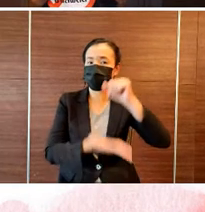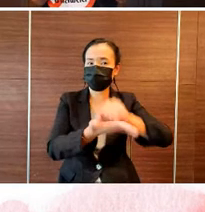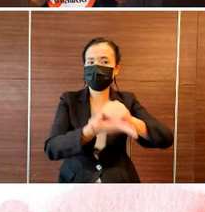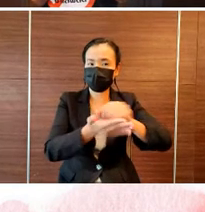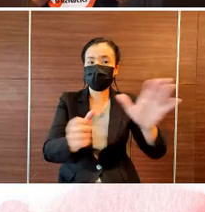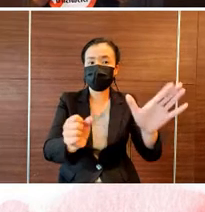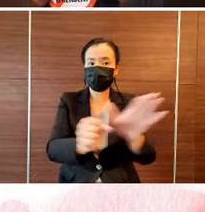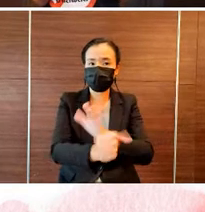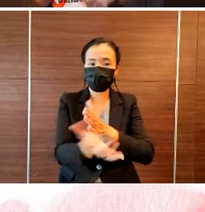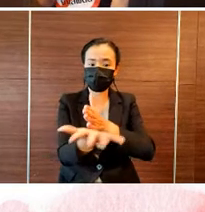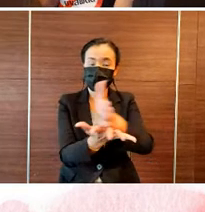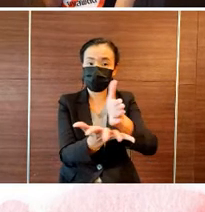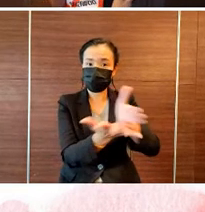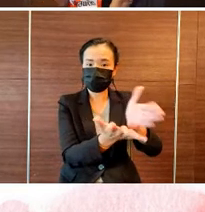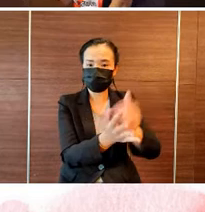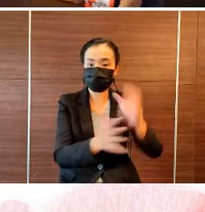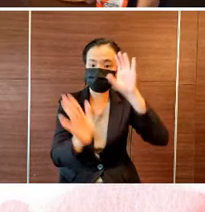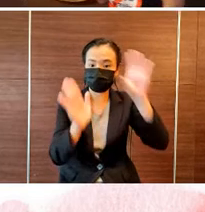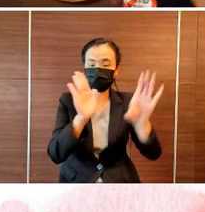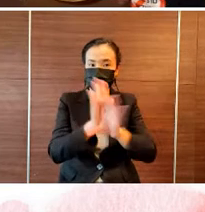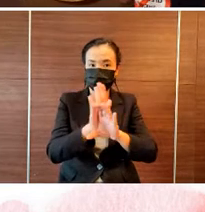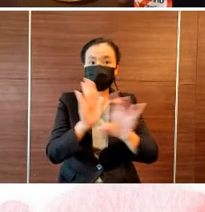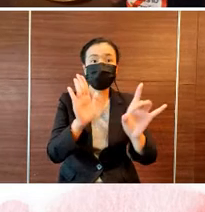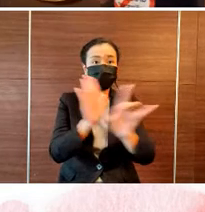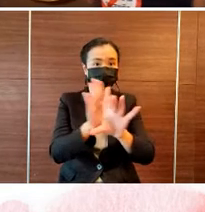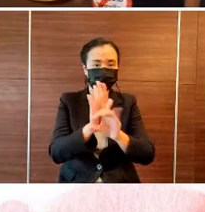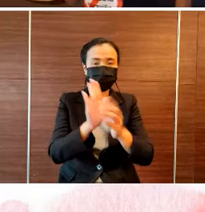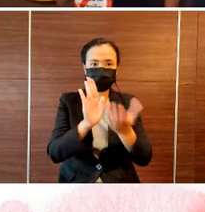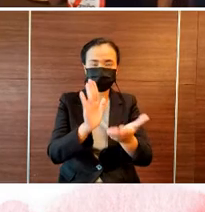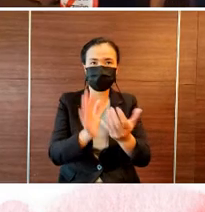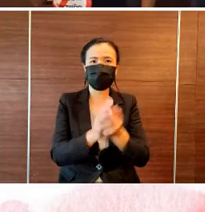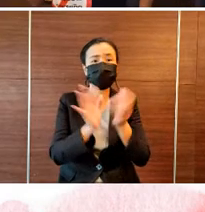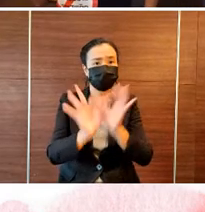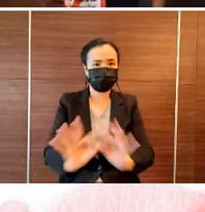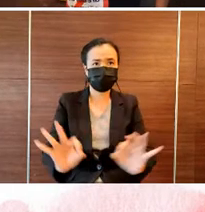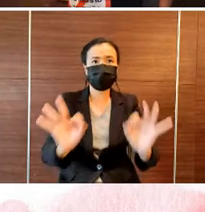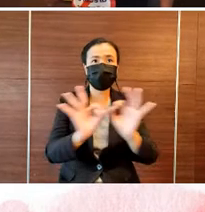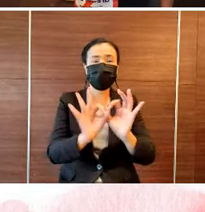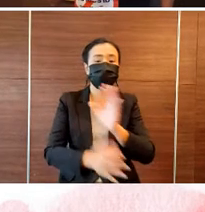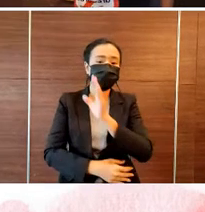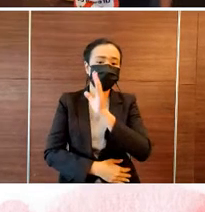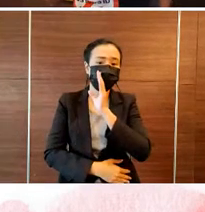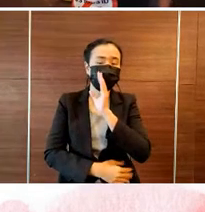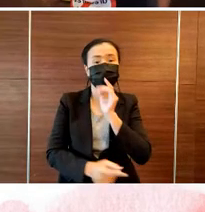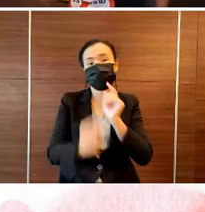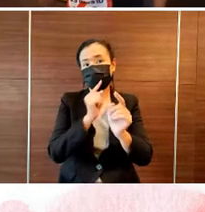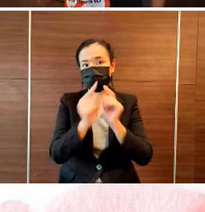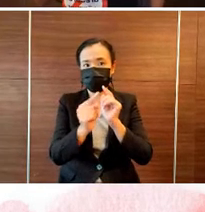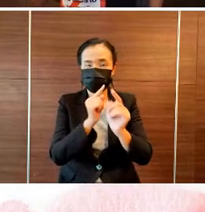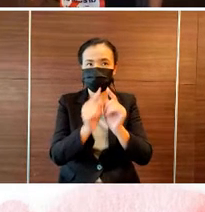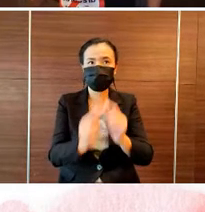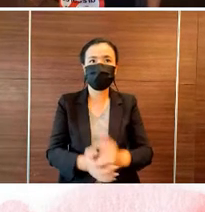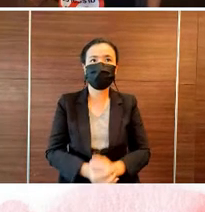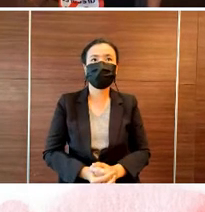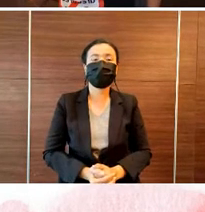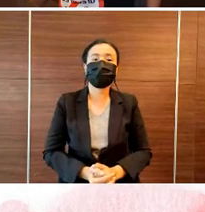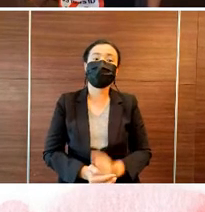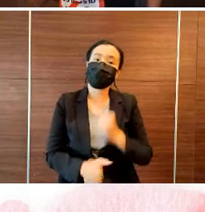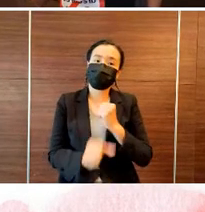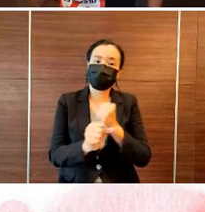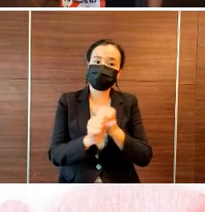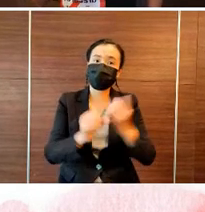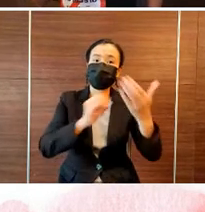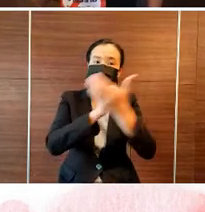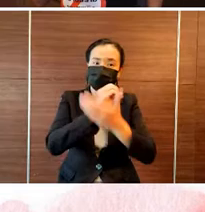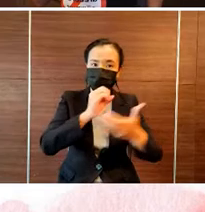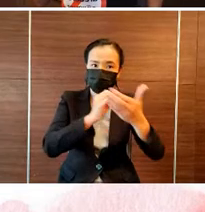อบคลุมรอบด้านจะใช้รูปนี้เนาะเป็นสไลด์สุดท้ายคิดว่าสำคัญมากค่ะว่าเวลาเราจะพูดเรื่องของการทำงานเรื่องยาเส